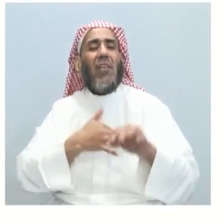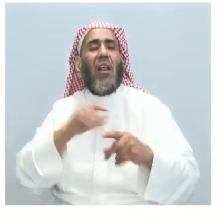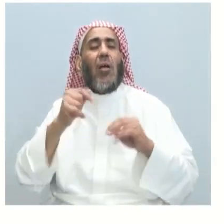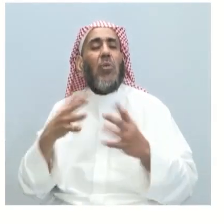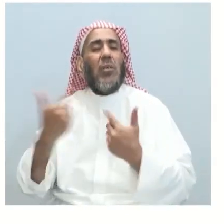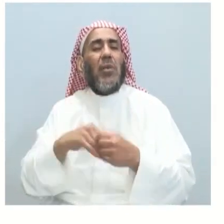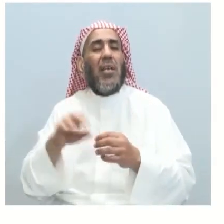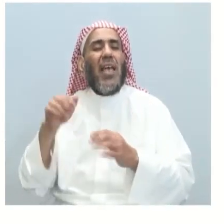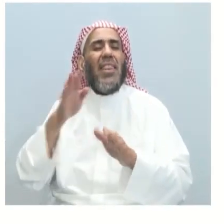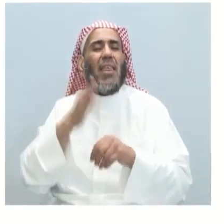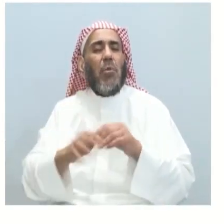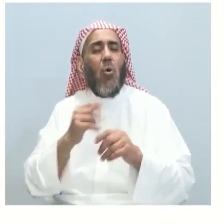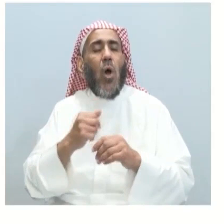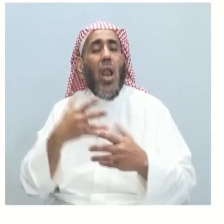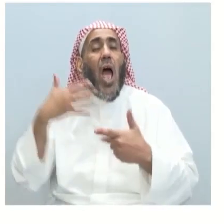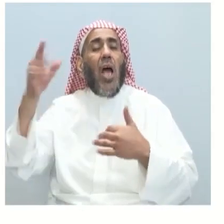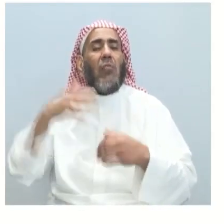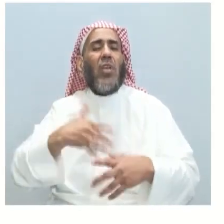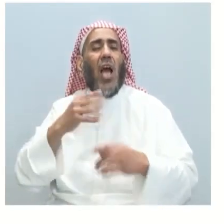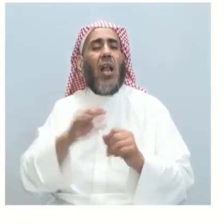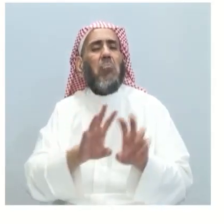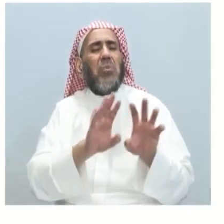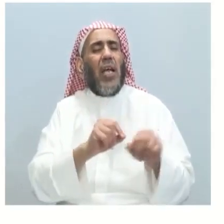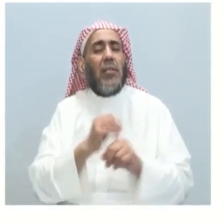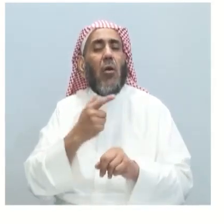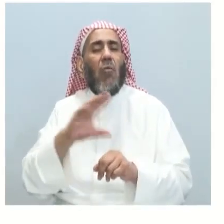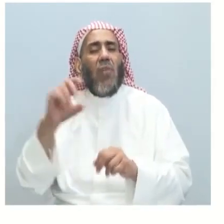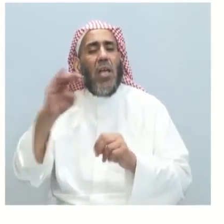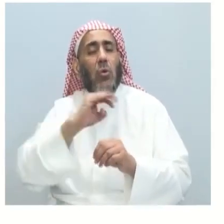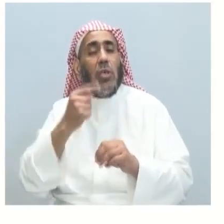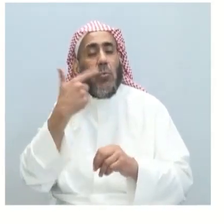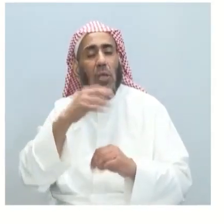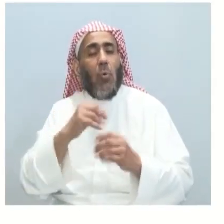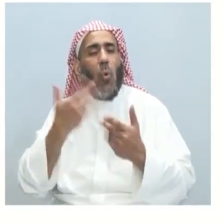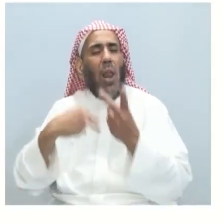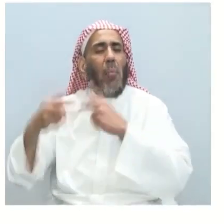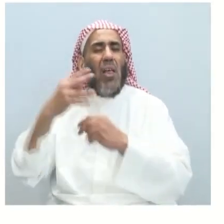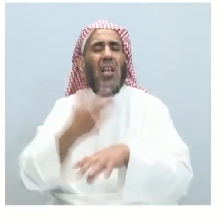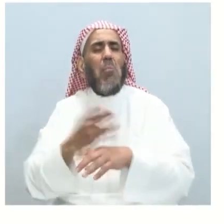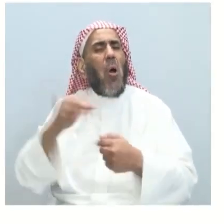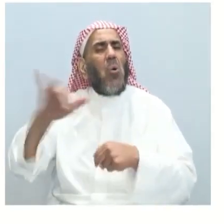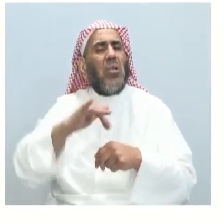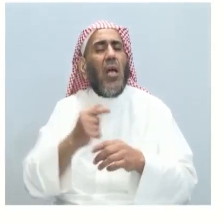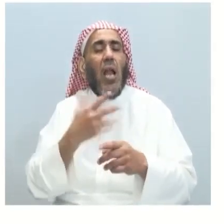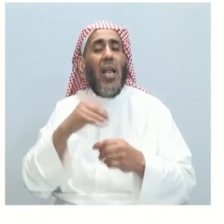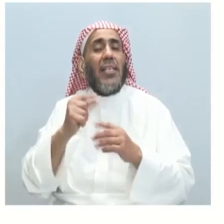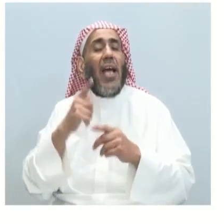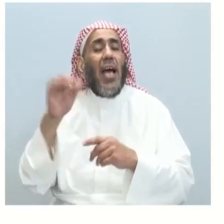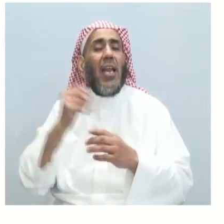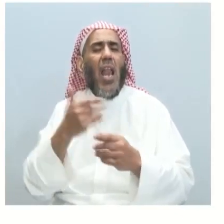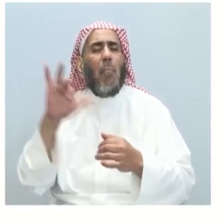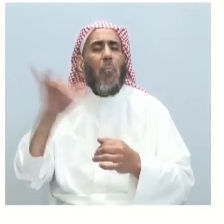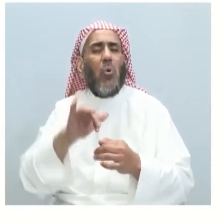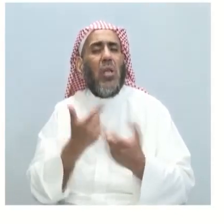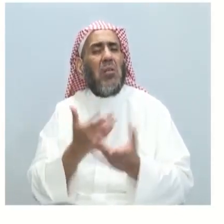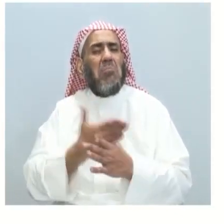بجنبي كالذبيح وانا اهتف يا قلب ائد فيجيب الدمع والماضي الجريح لما عدنا ليت انا لم نعد